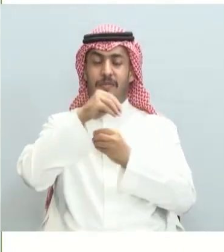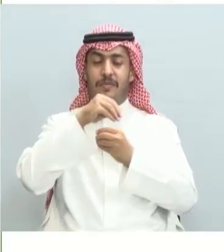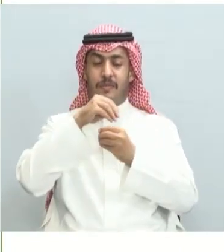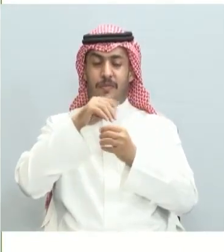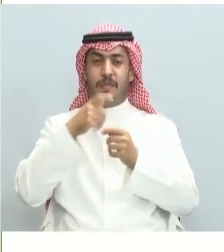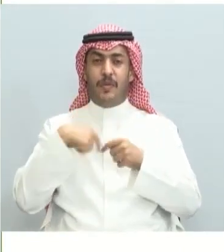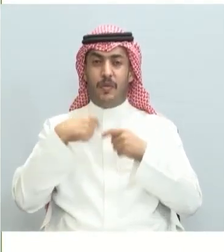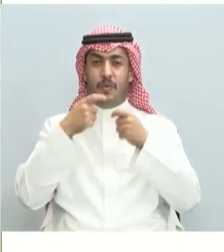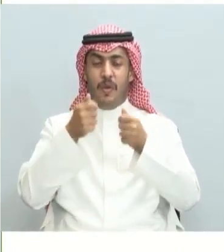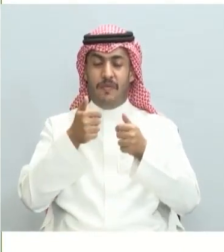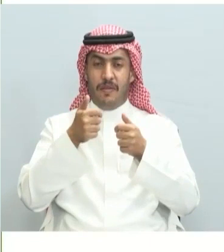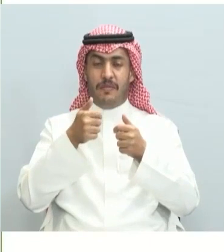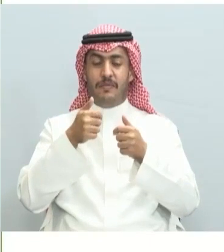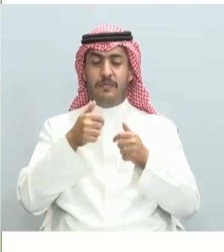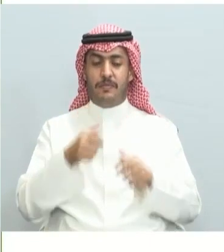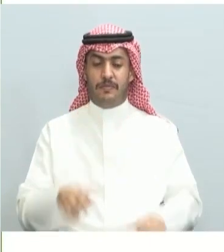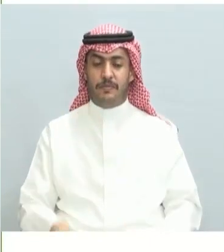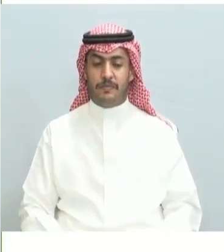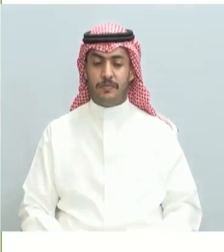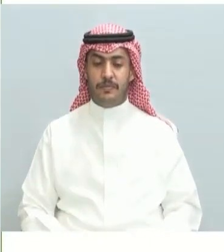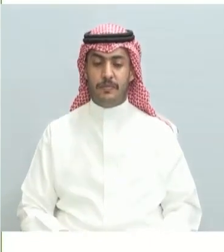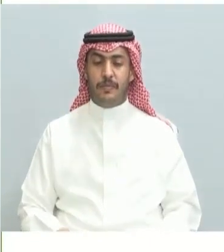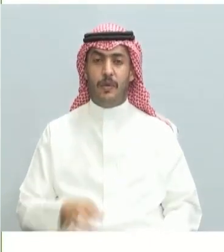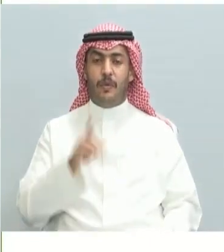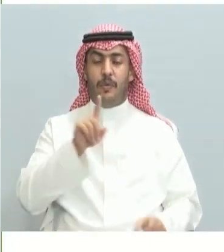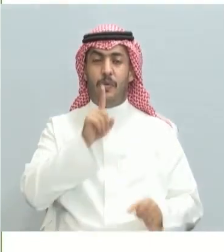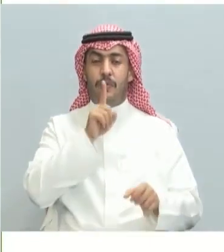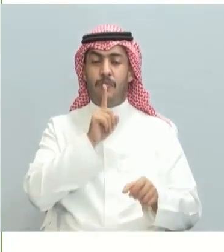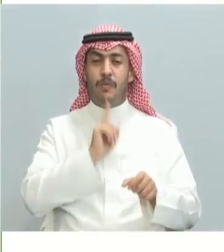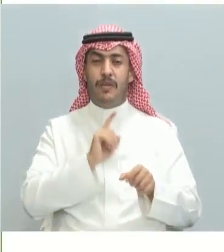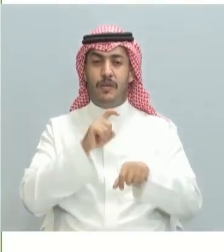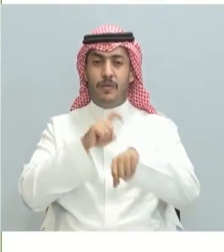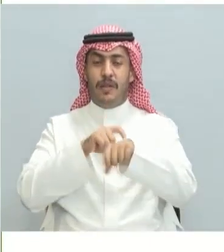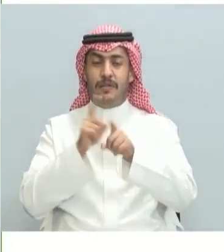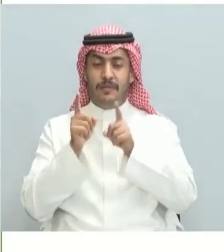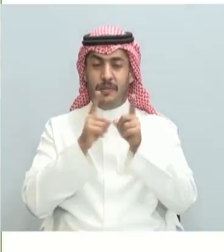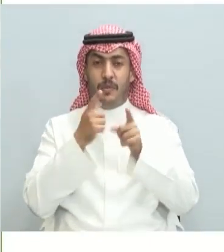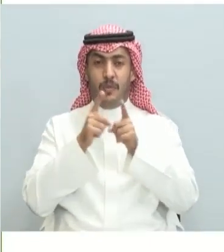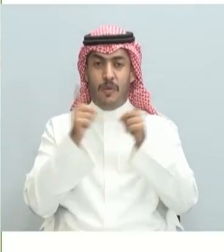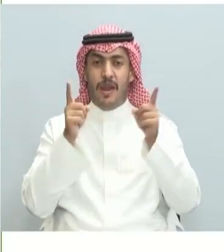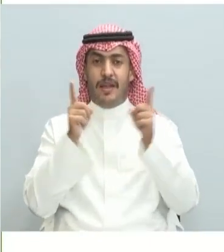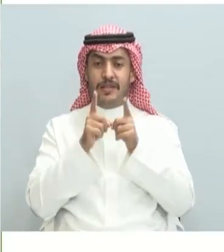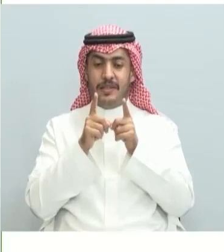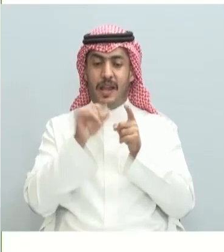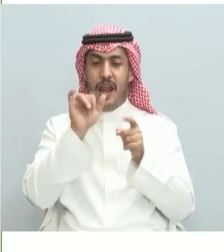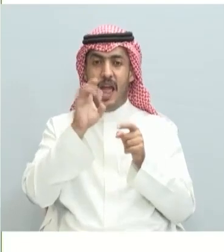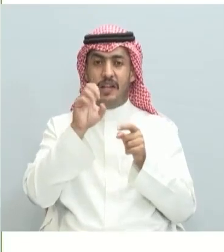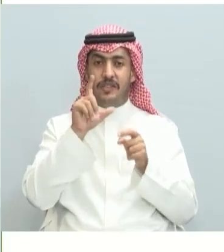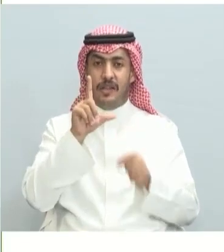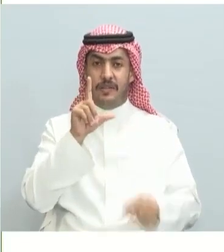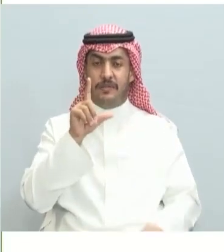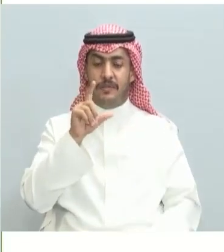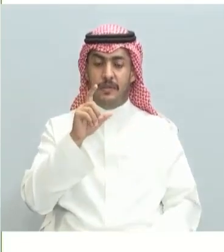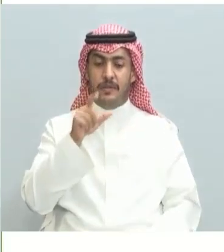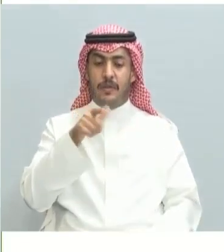الكلفه ثمانيه وايضا بين المده الزمنيه هل هي قصيره الاجل ام طويله الاجل وبين